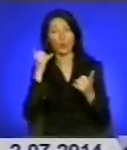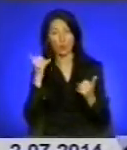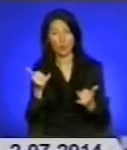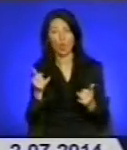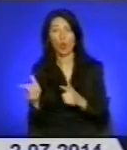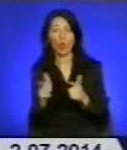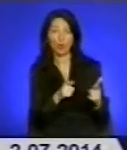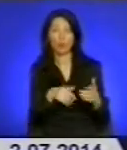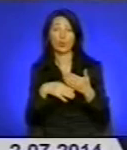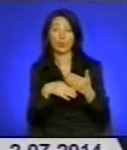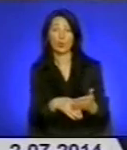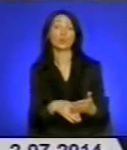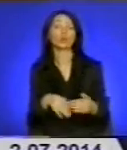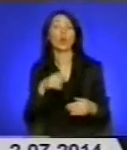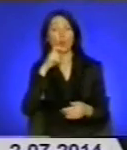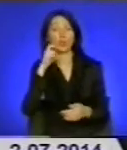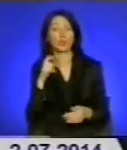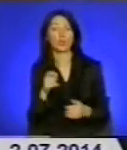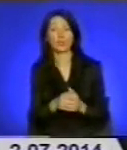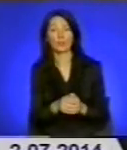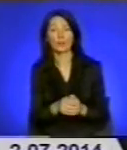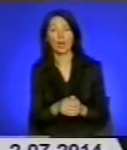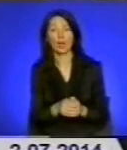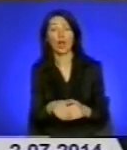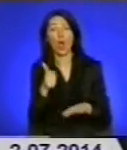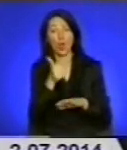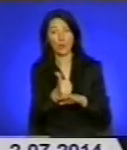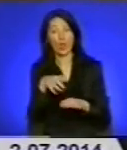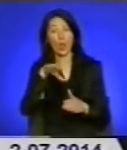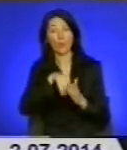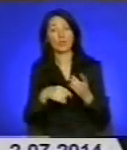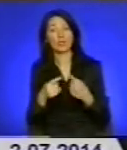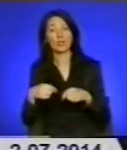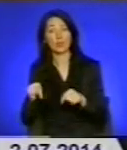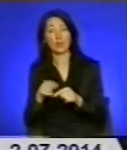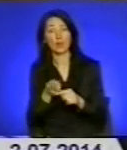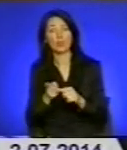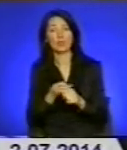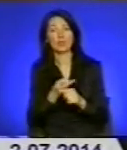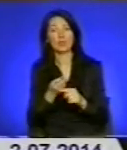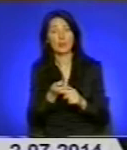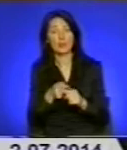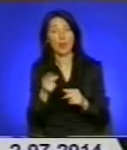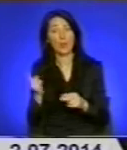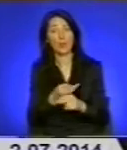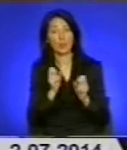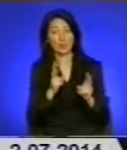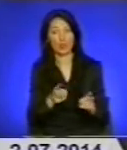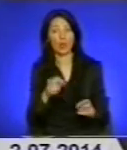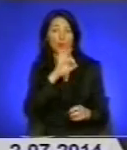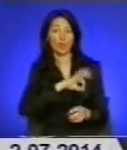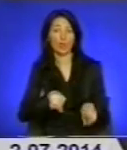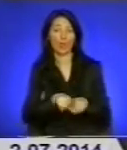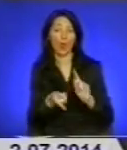обійти найгостріші кути найголовніше упровадженні системи - це безпека користувача та обміну даними але оскільки певний